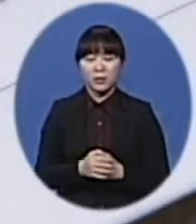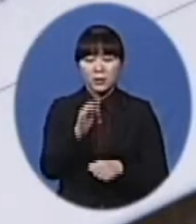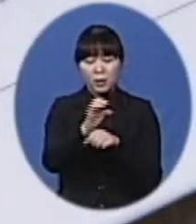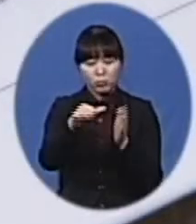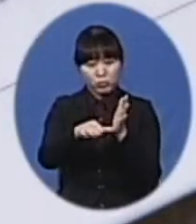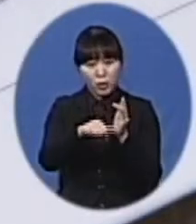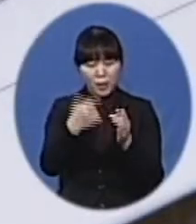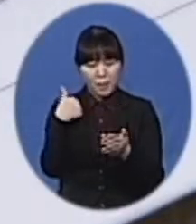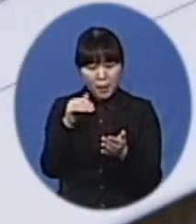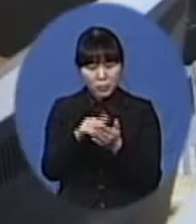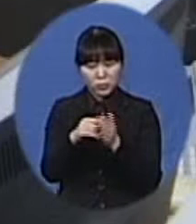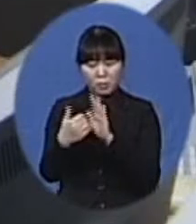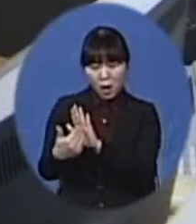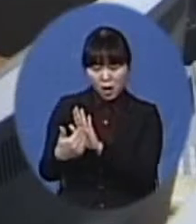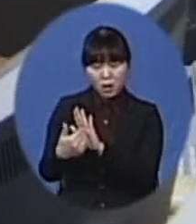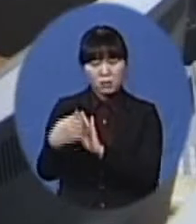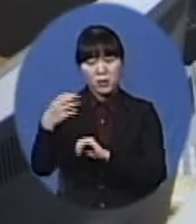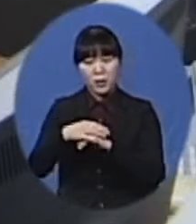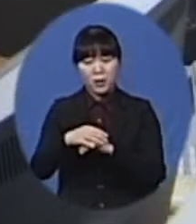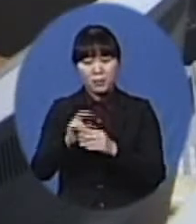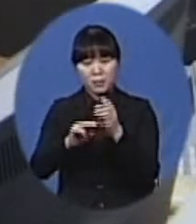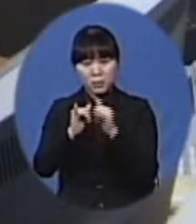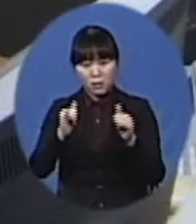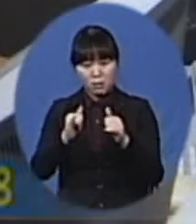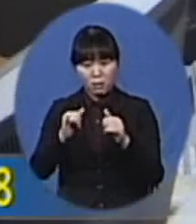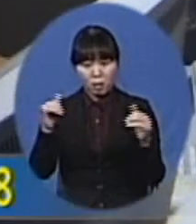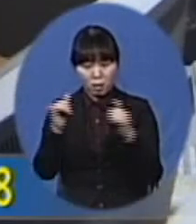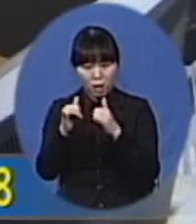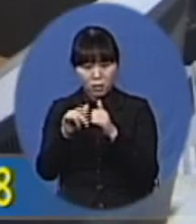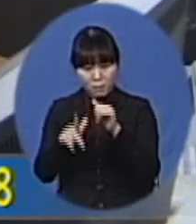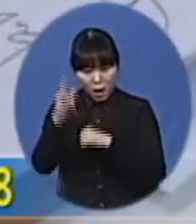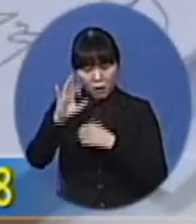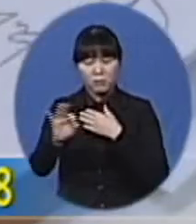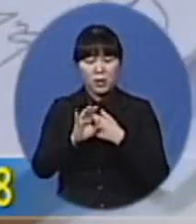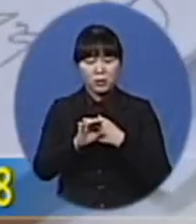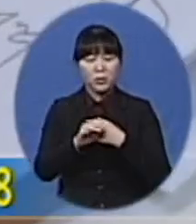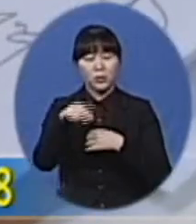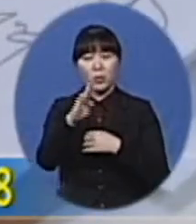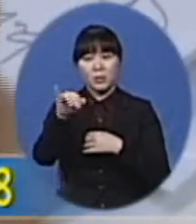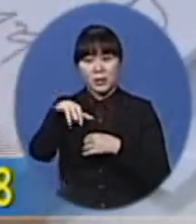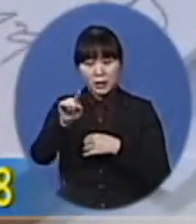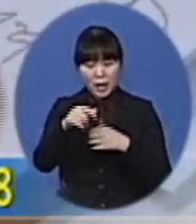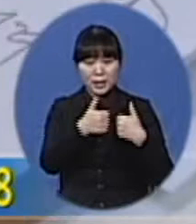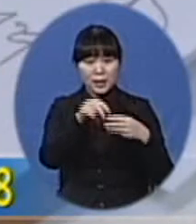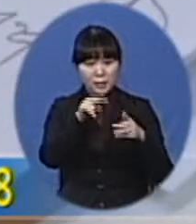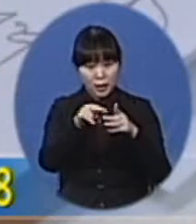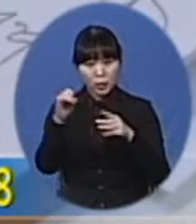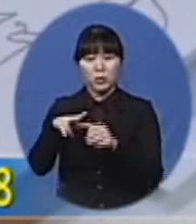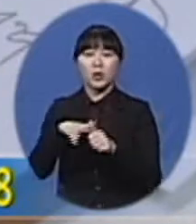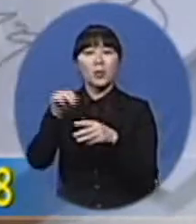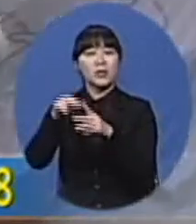구입한 물건의 반품을 거부하거나 판매자와 연락이 끊기면 소비자상담센터 또는 네.